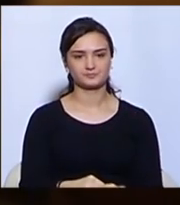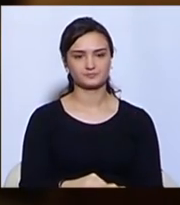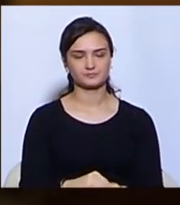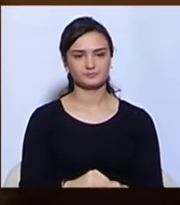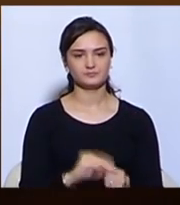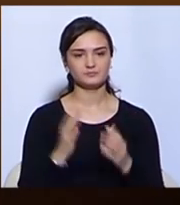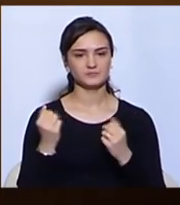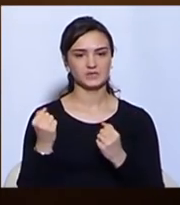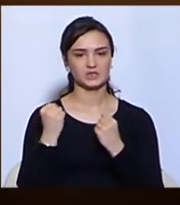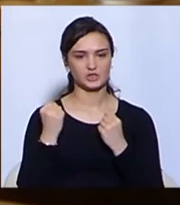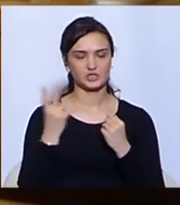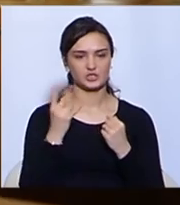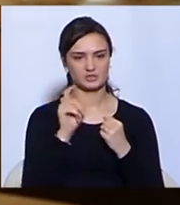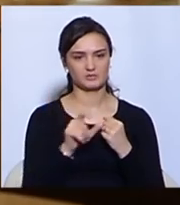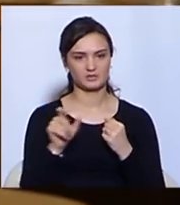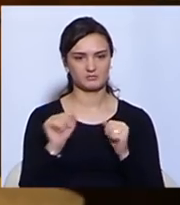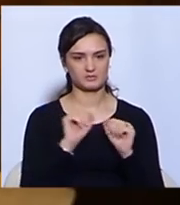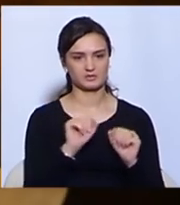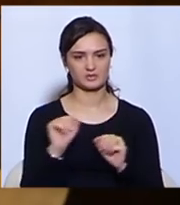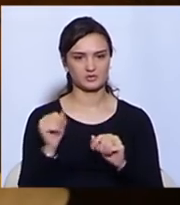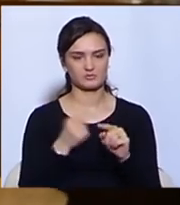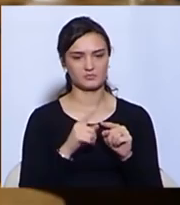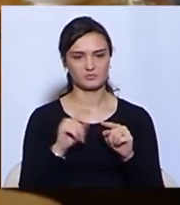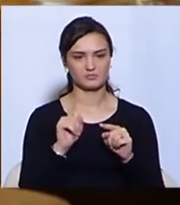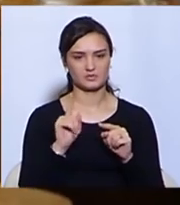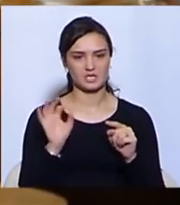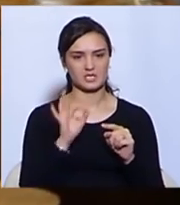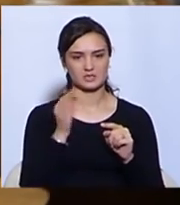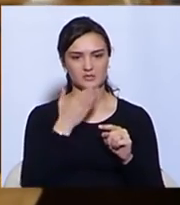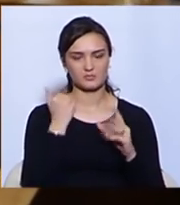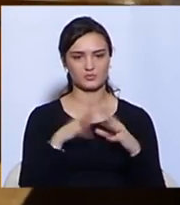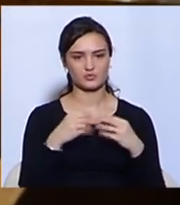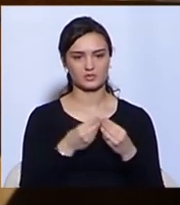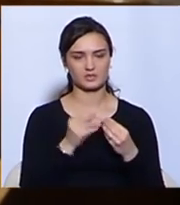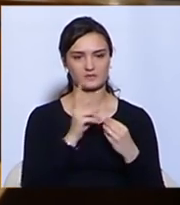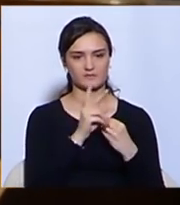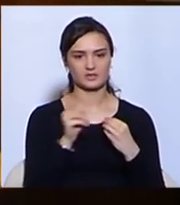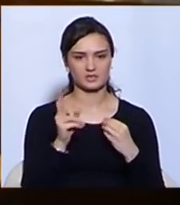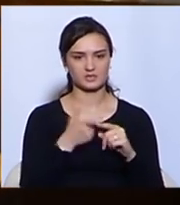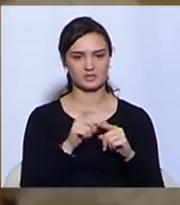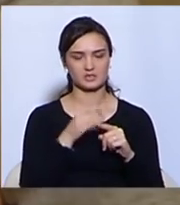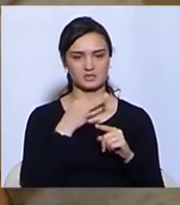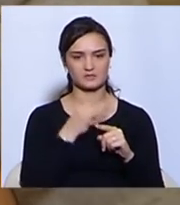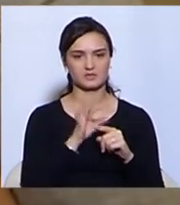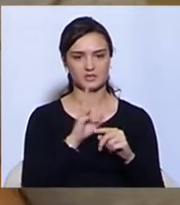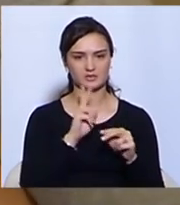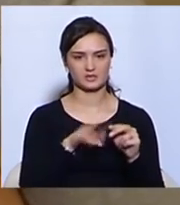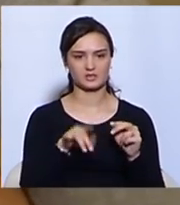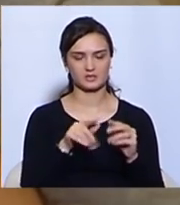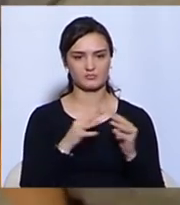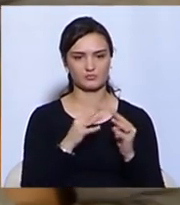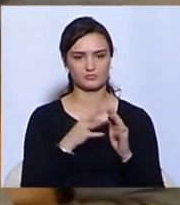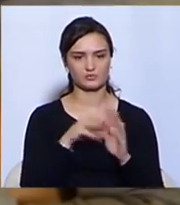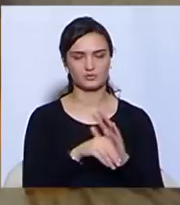მაქსიმალური მხარდაჭერა ჭირდება ამ ადამიანებს, იმიტომ რომ არ არსებობს ოჯახი, რომელმაც ვიღაც ძალიან საყვარელი არ დაკარგა ამ